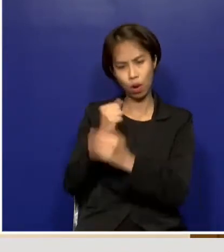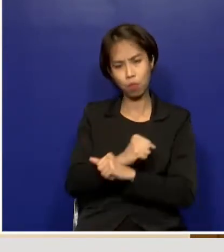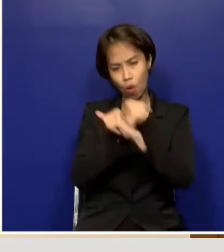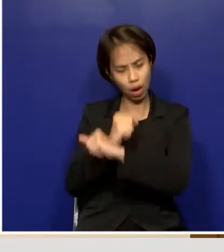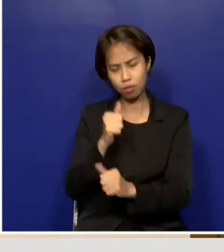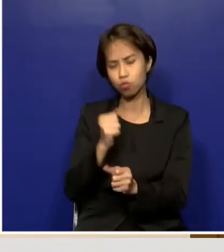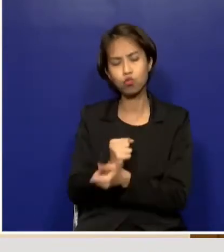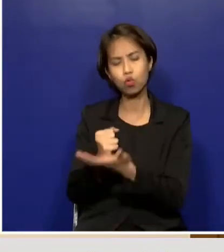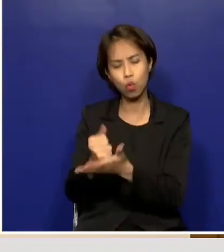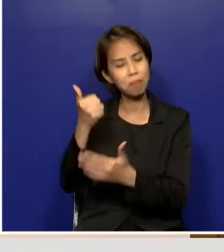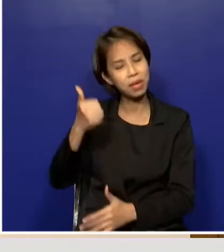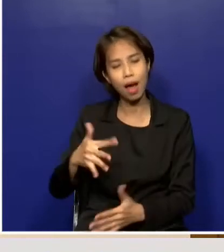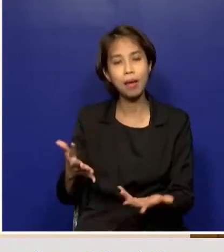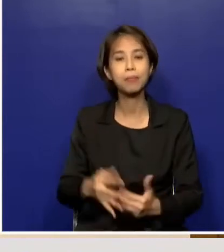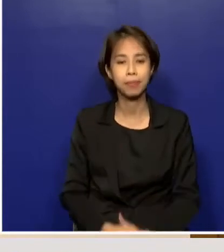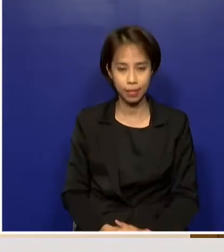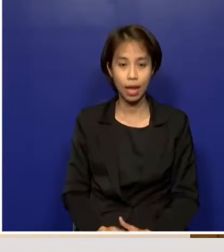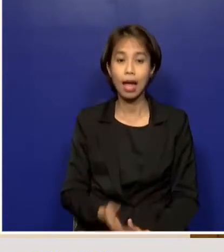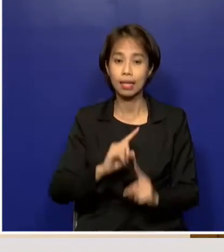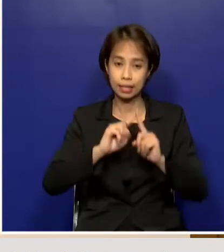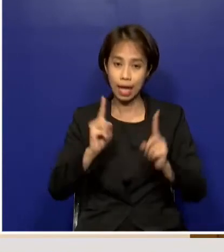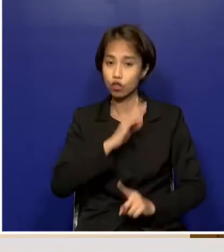แต่ถตเข้ใจว่าการจะแ้อะไรก็ตาม